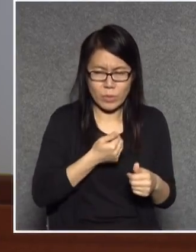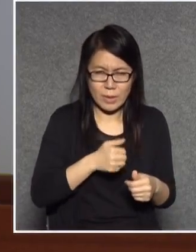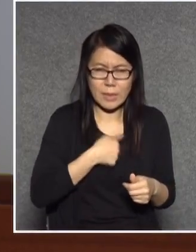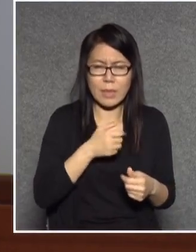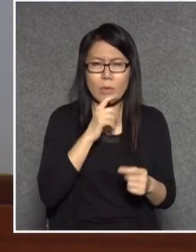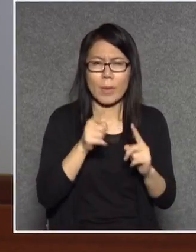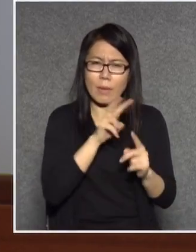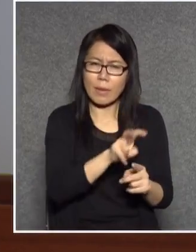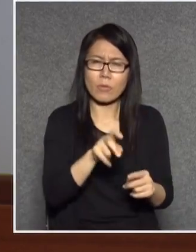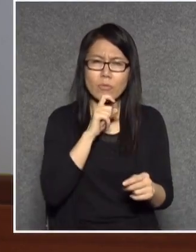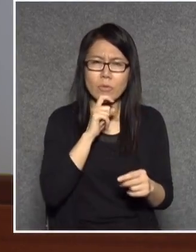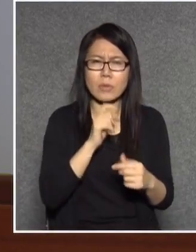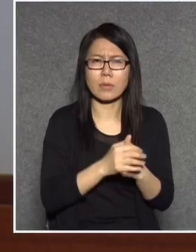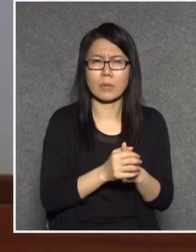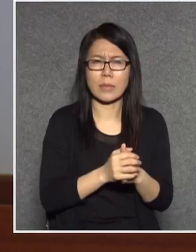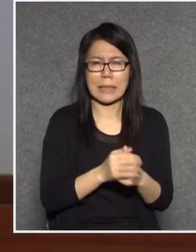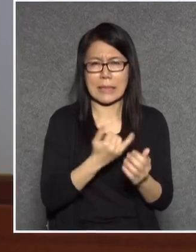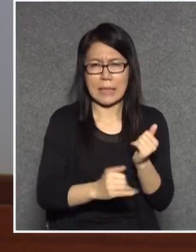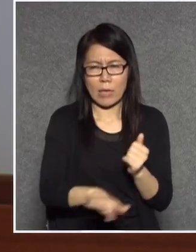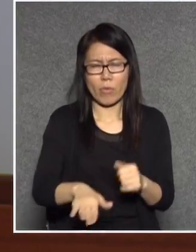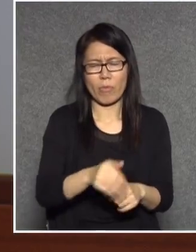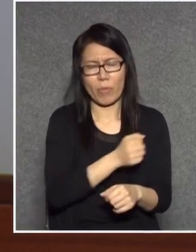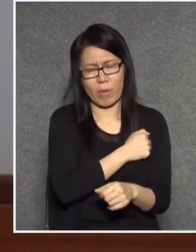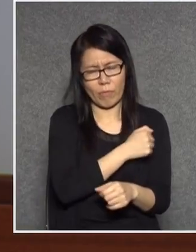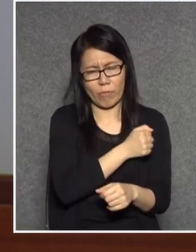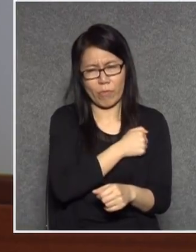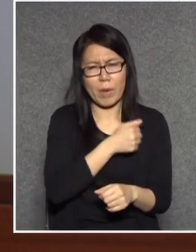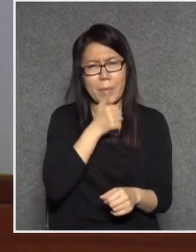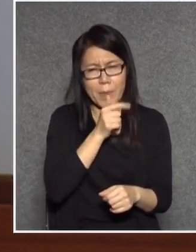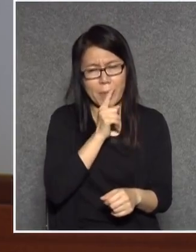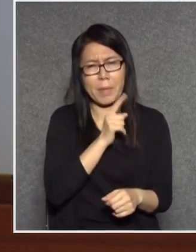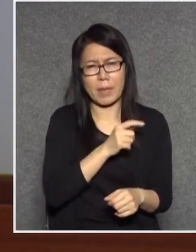是眼白白看著我們子女受苦的香港家長。